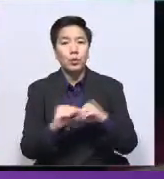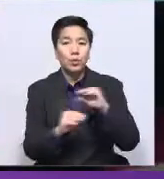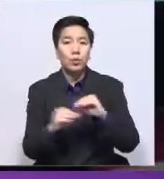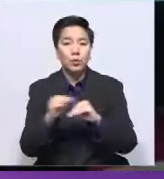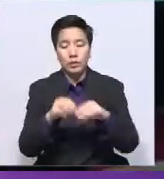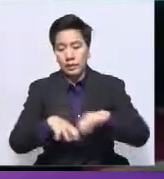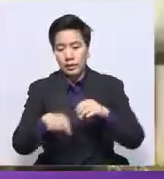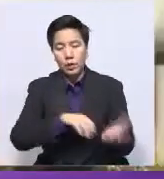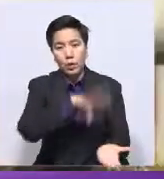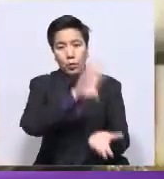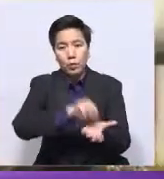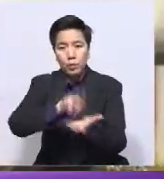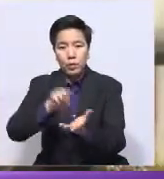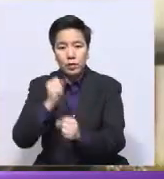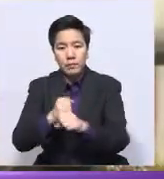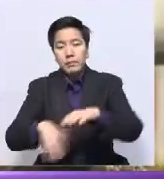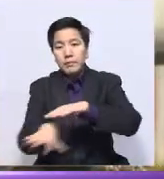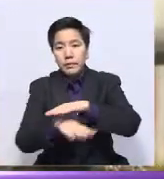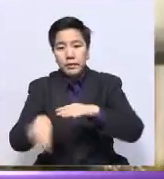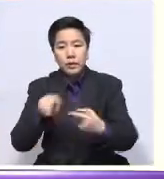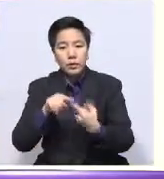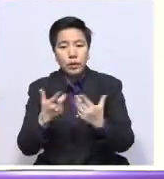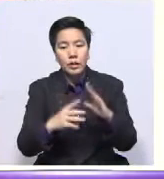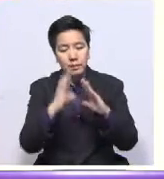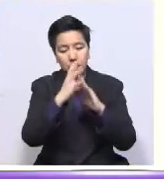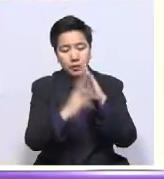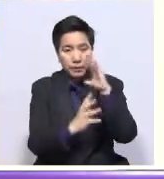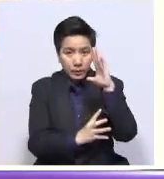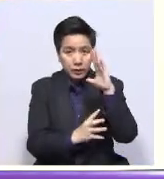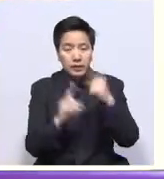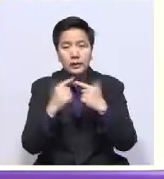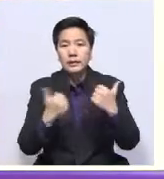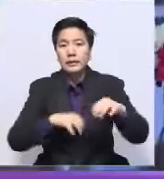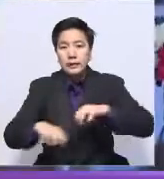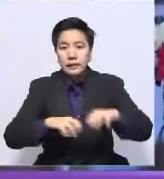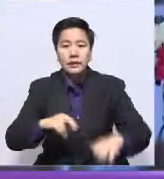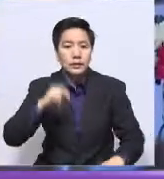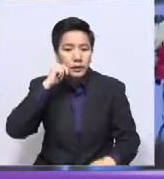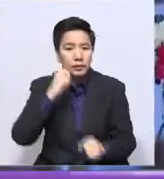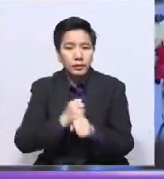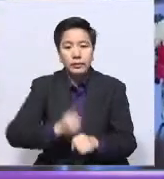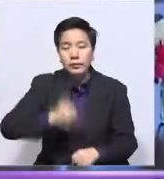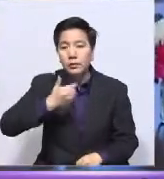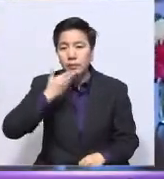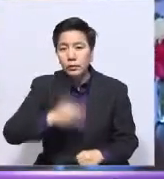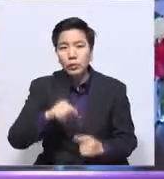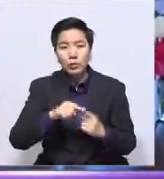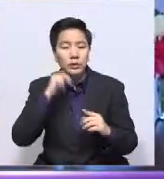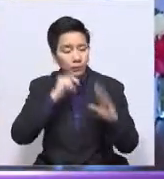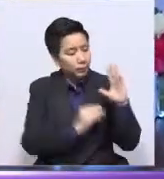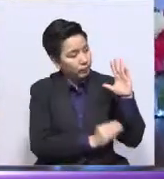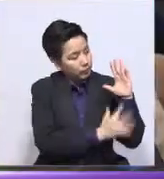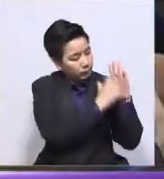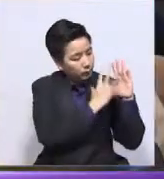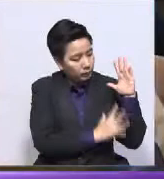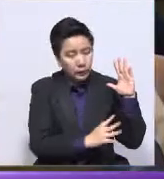จัดเก็บข้อมูลโครงสร้างพื้นฐานระดับพื้นที่เพื่อการบริหารจัดการน้ำอย่างยั่งยืนในลุ่มน้ำทั่วประเทศจำนว